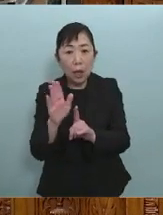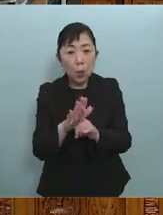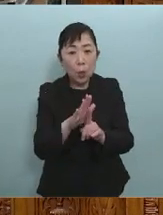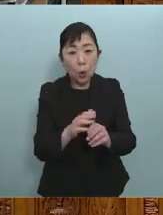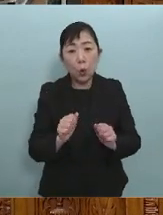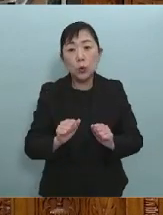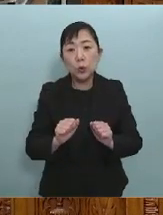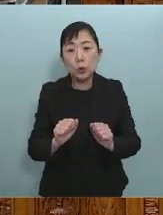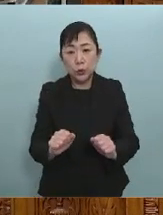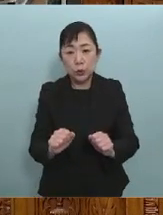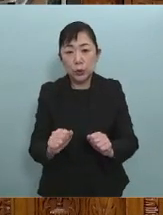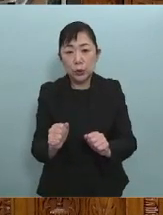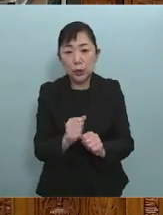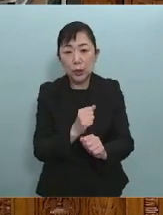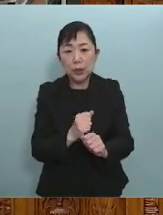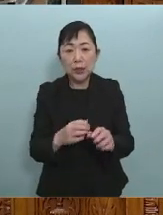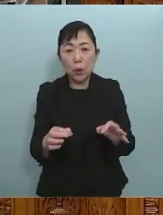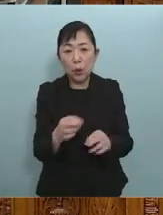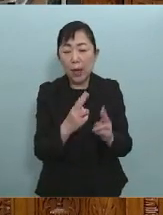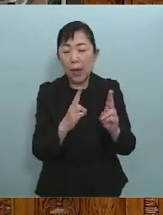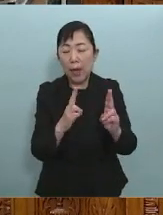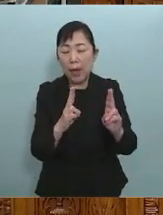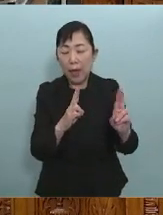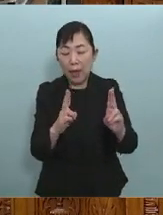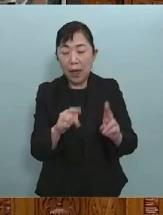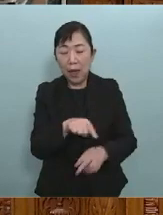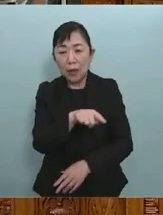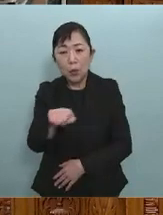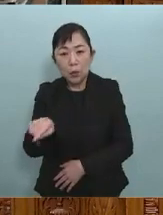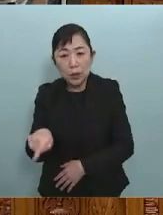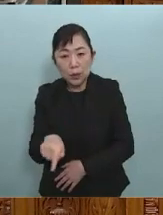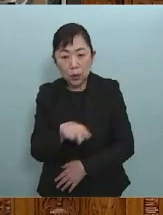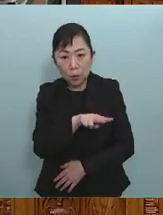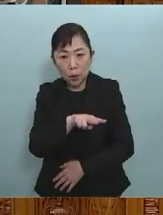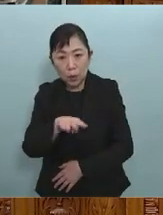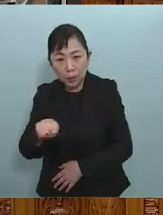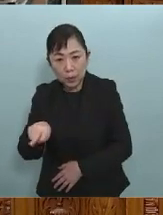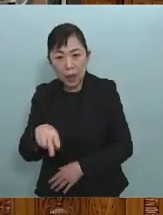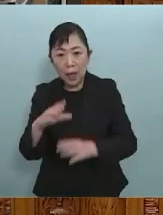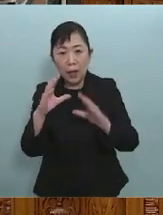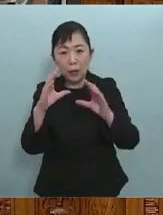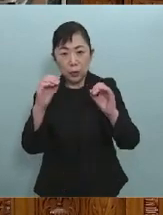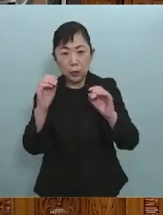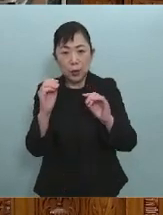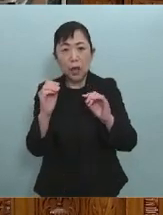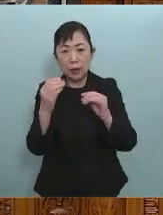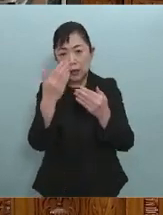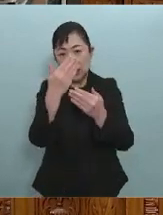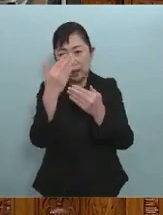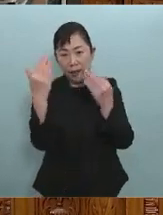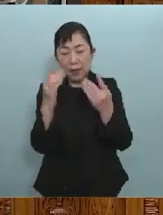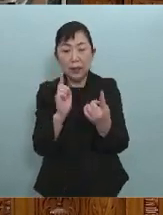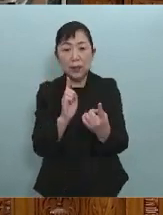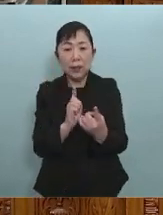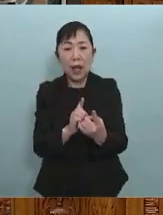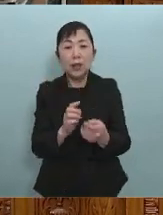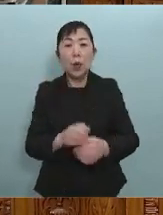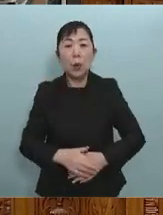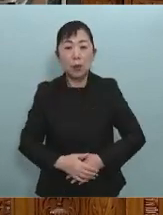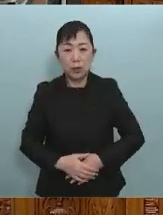にえ事業者の立場に立って柔軟かつ丁寧に対応してまいりますえ